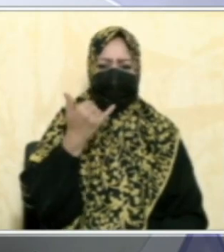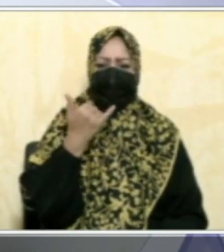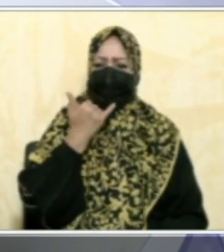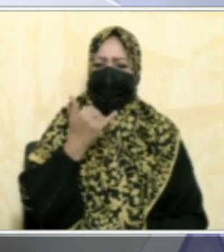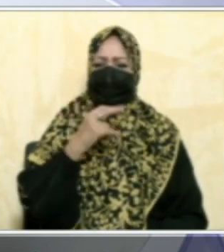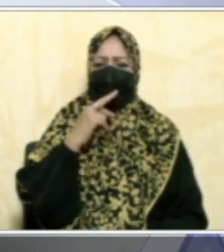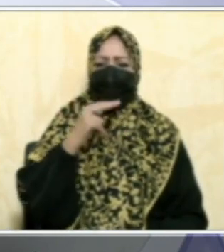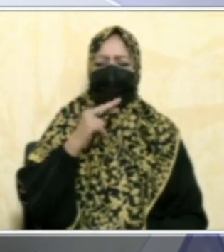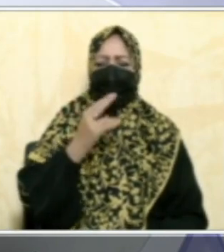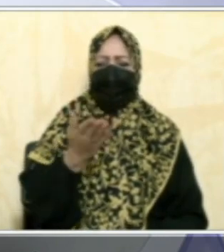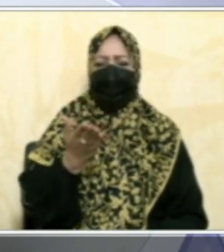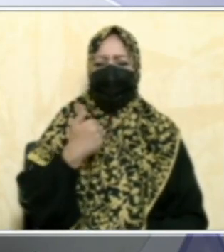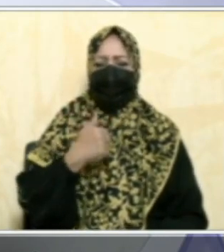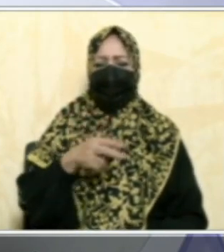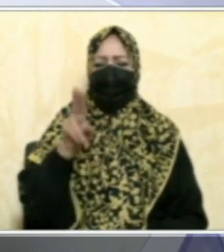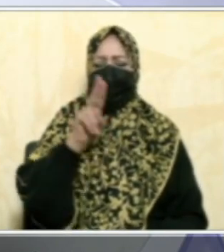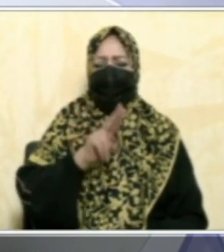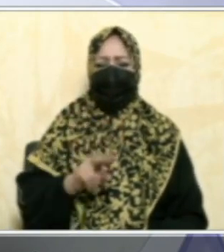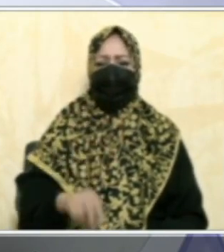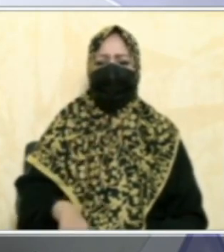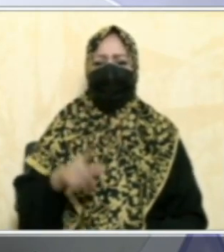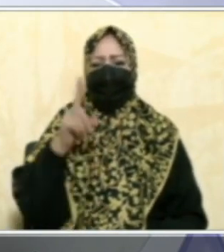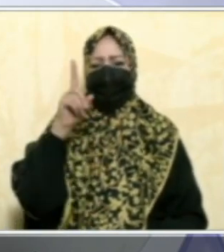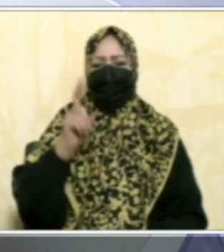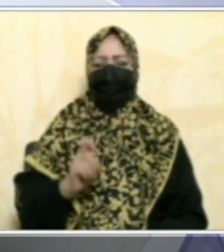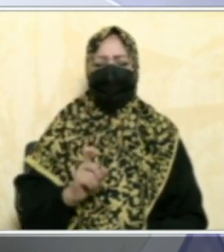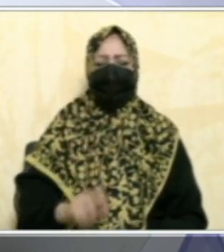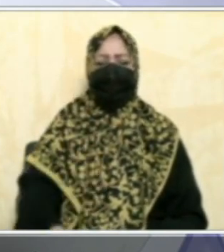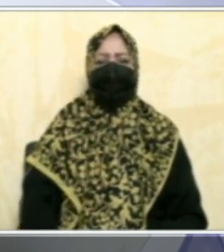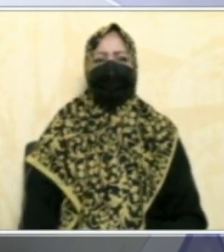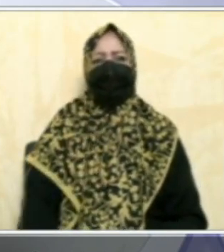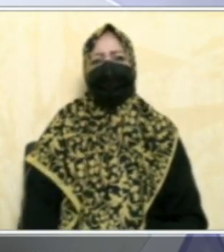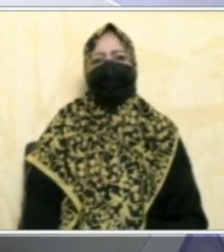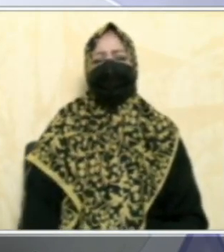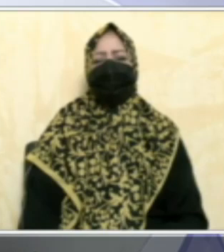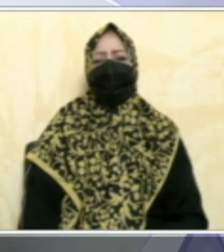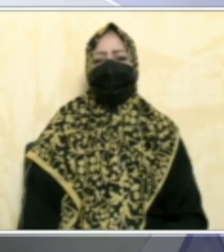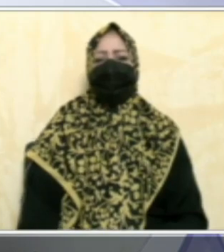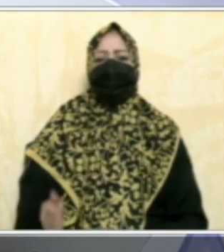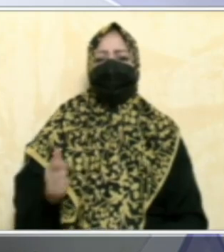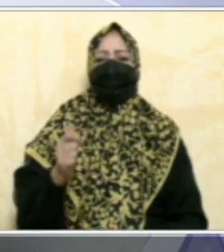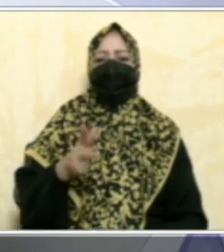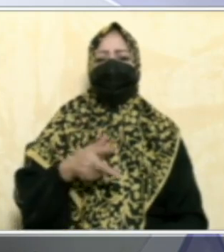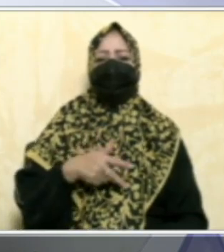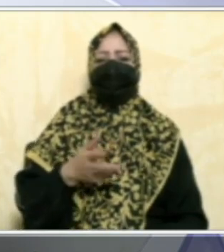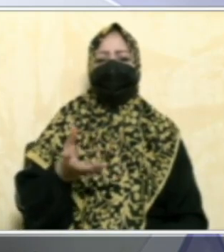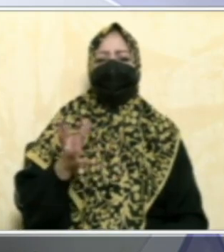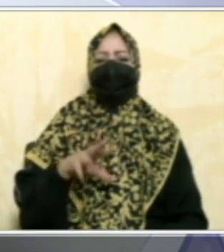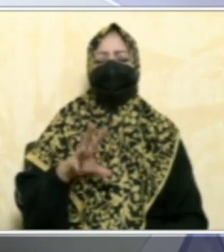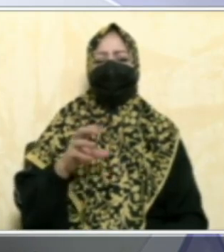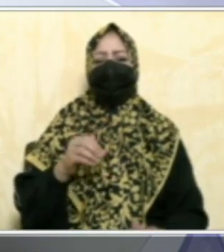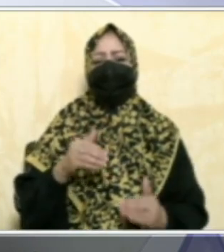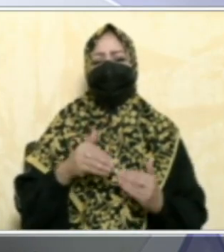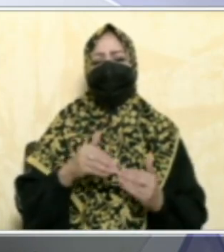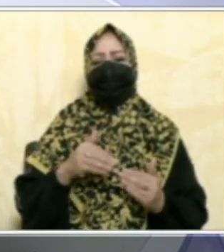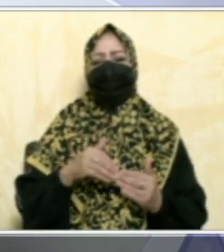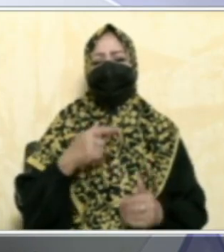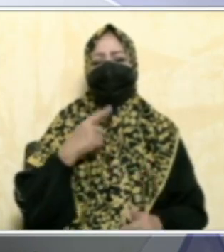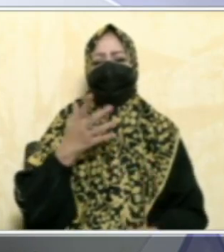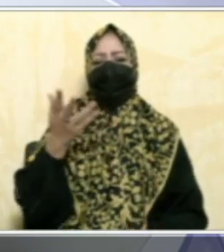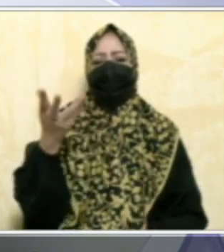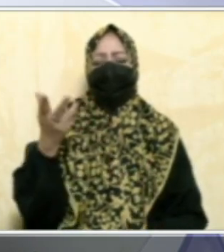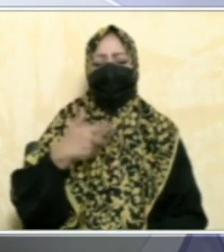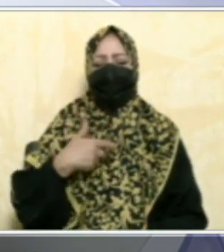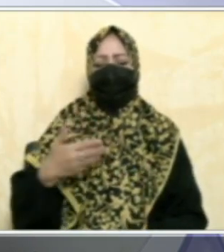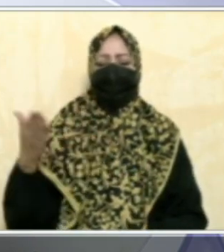فقدنا الاتصال. السؤال الثاني لأخ المهدي يقول آتي إلى الفجر وأجد الصلاة